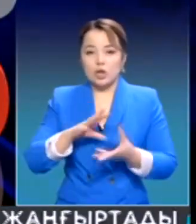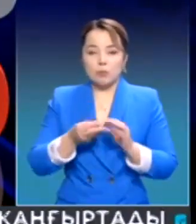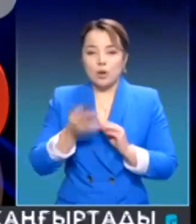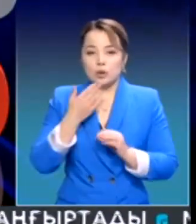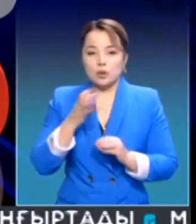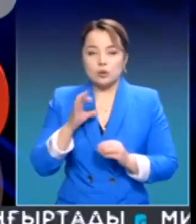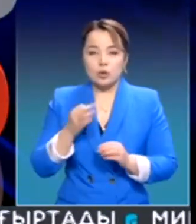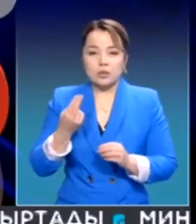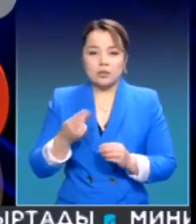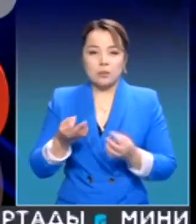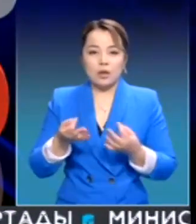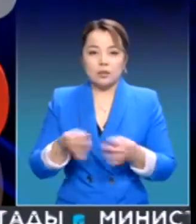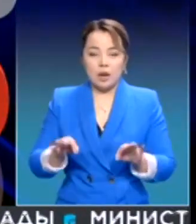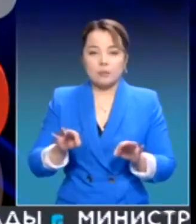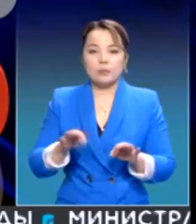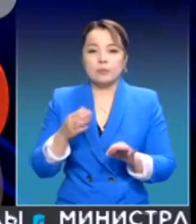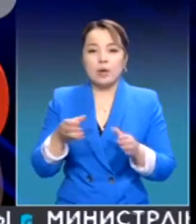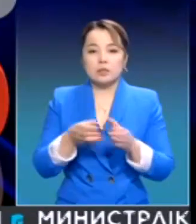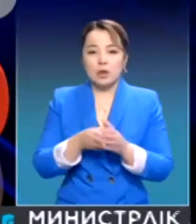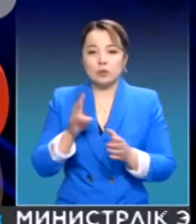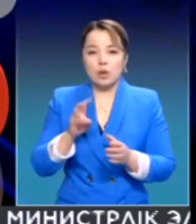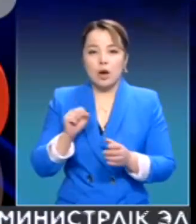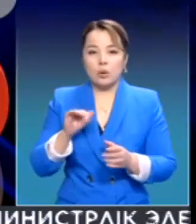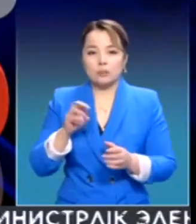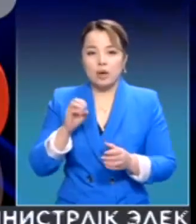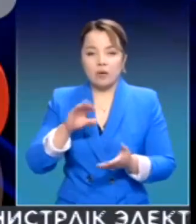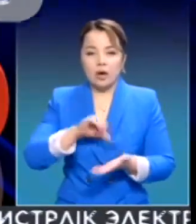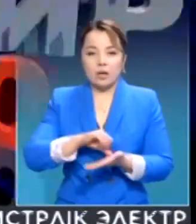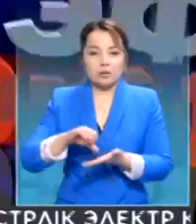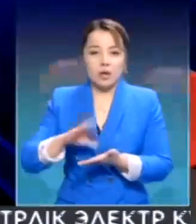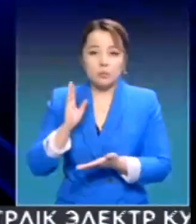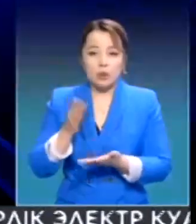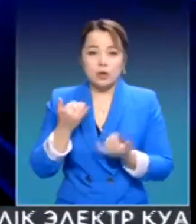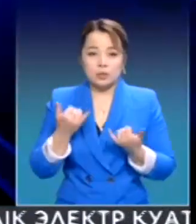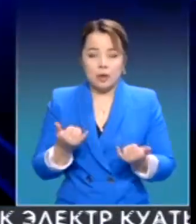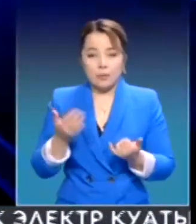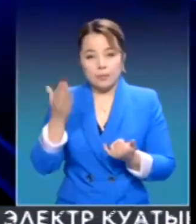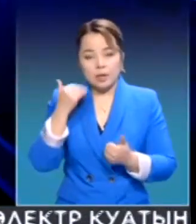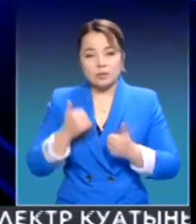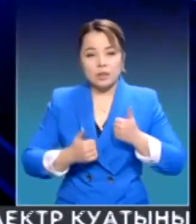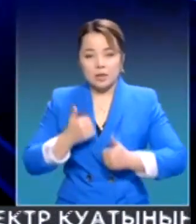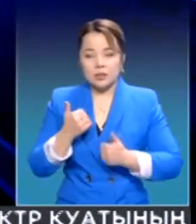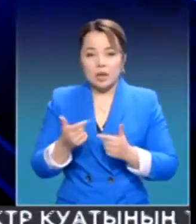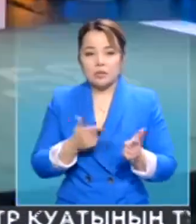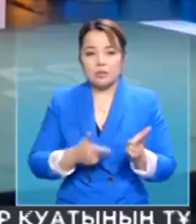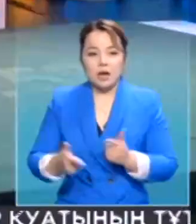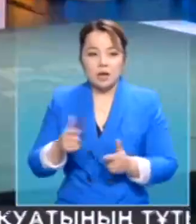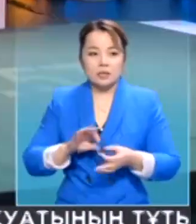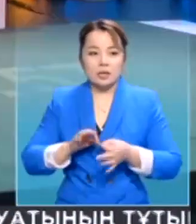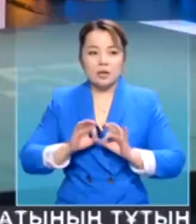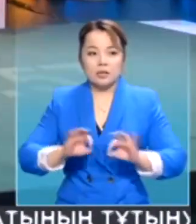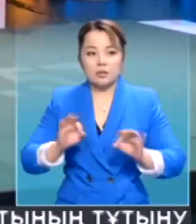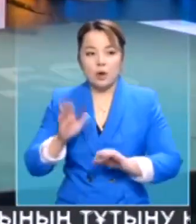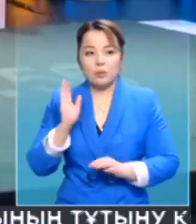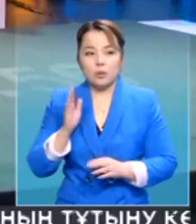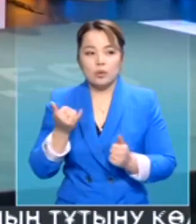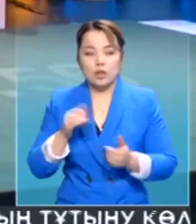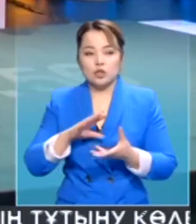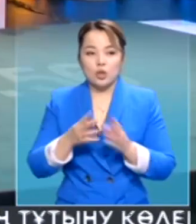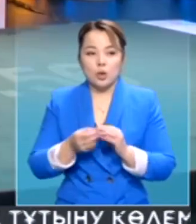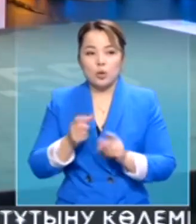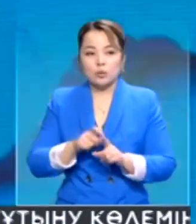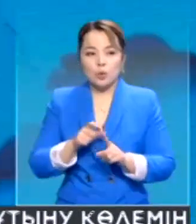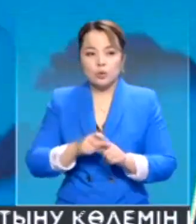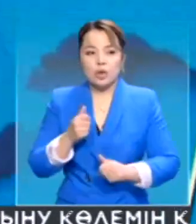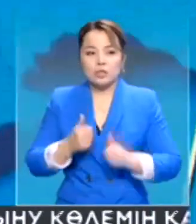ұлттық социал-демократиялық партиясынан Нұрлан Әуесбаев қатысады. Дәл қазір пікірсайысқа соңғы әзірліктер сақталып жатыр. Жалпы сөз